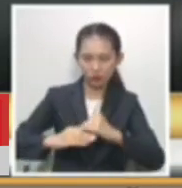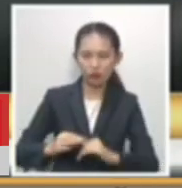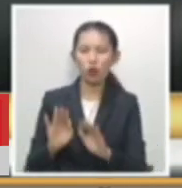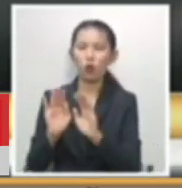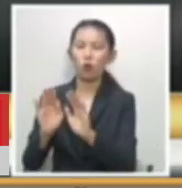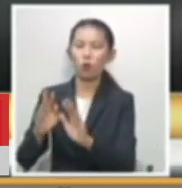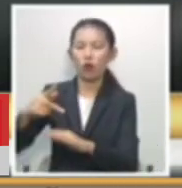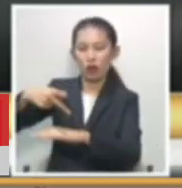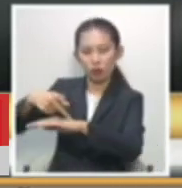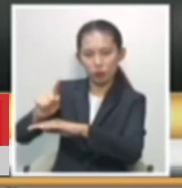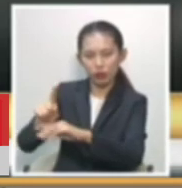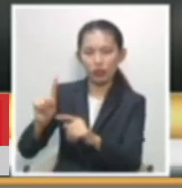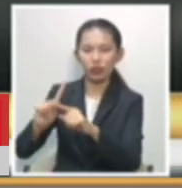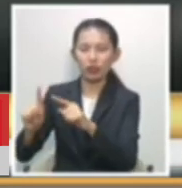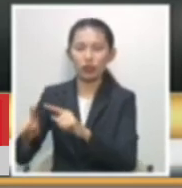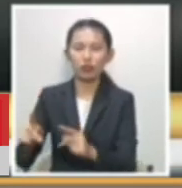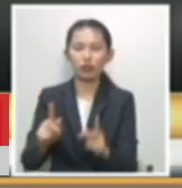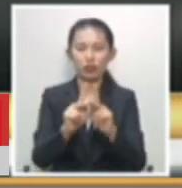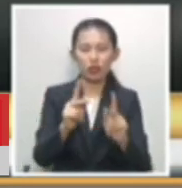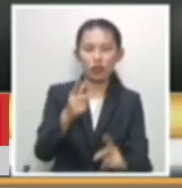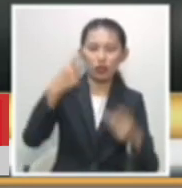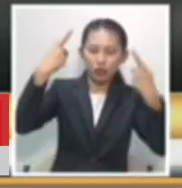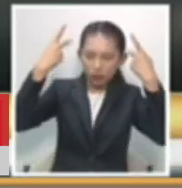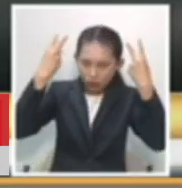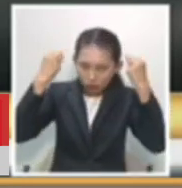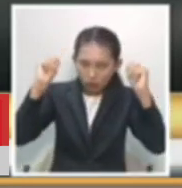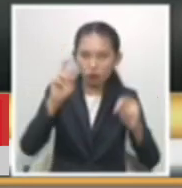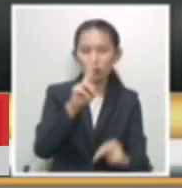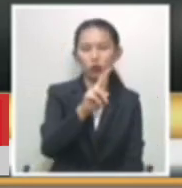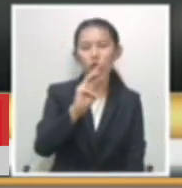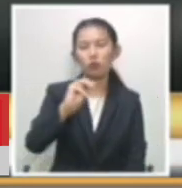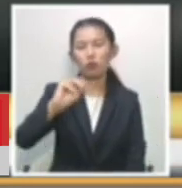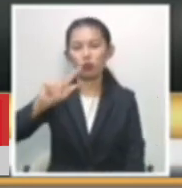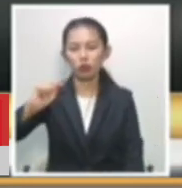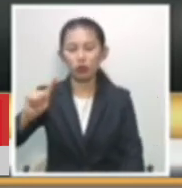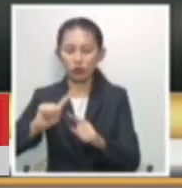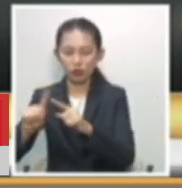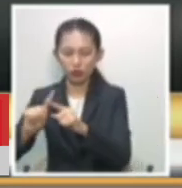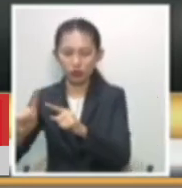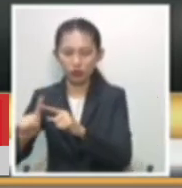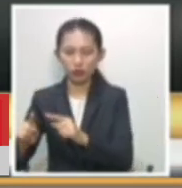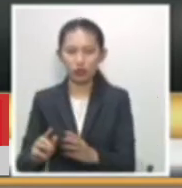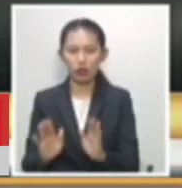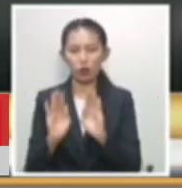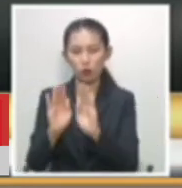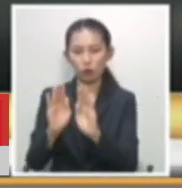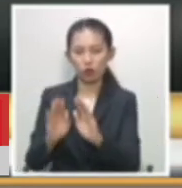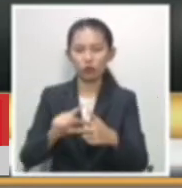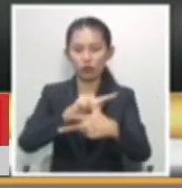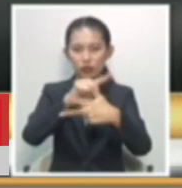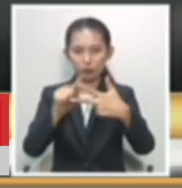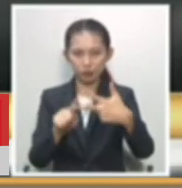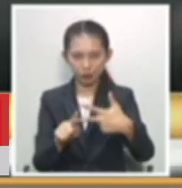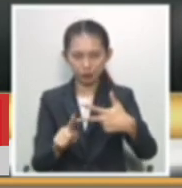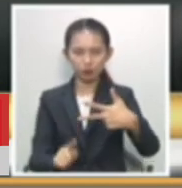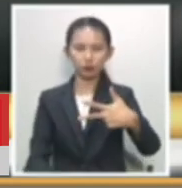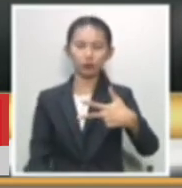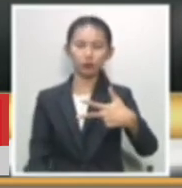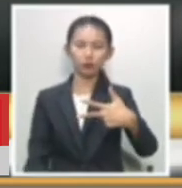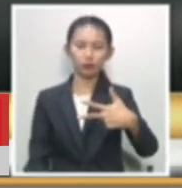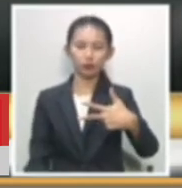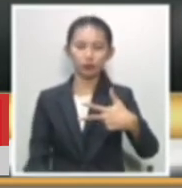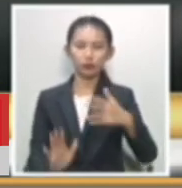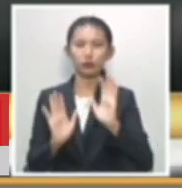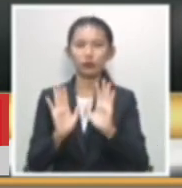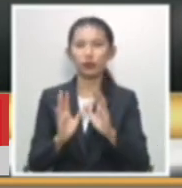นตรีแล้วก็ท่านนายกรัฐมนตรีนะคะว่ามี3ข้อที่ดิฉันอยากจะนำเสน